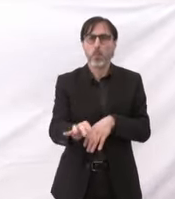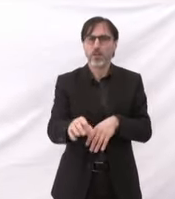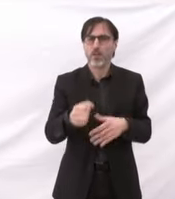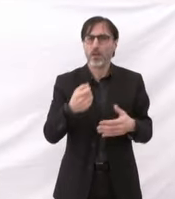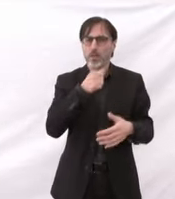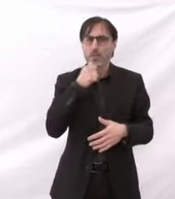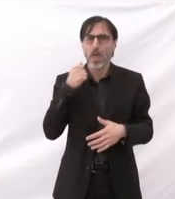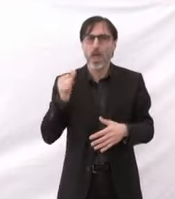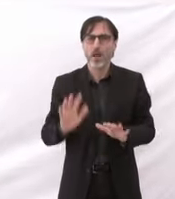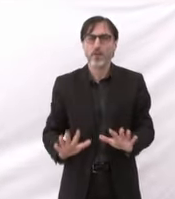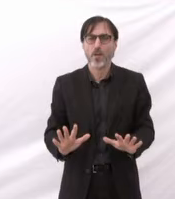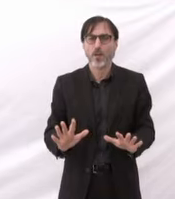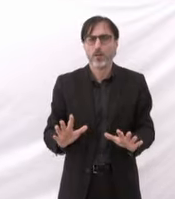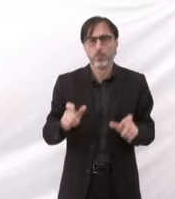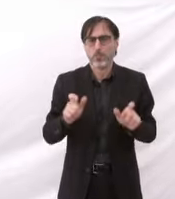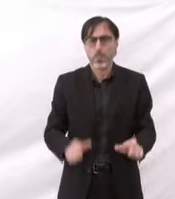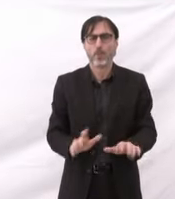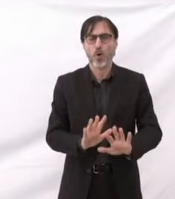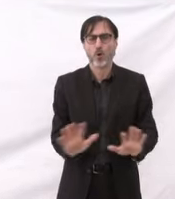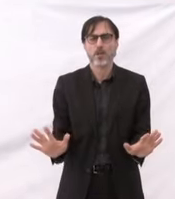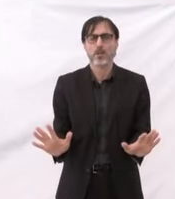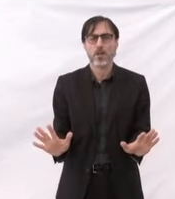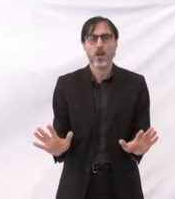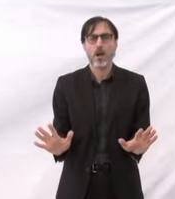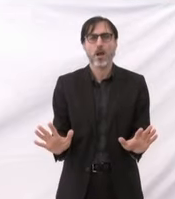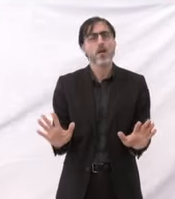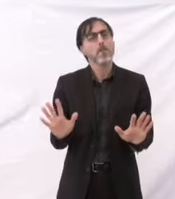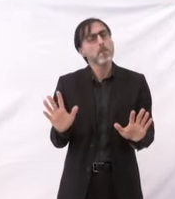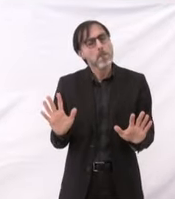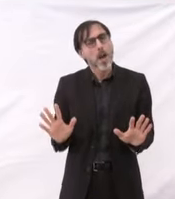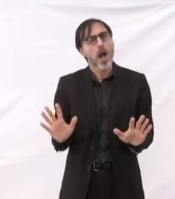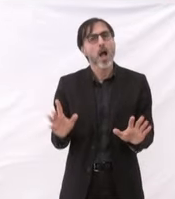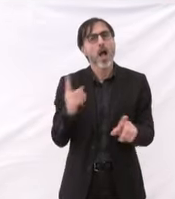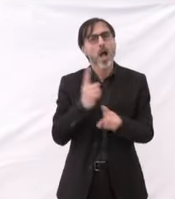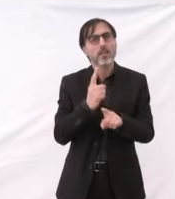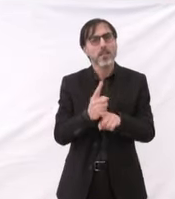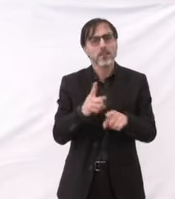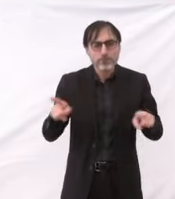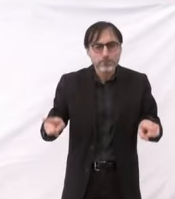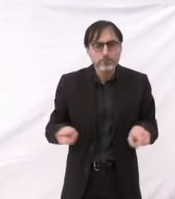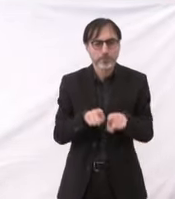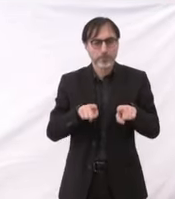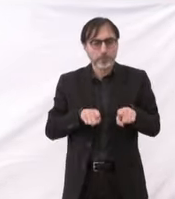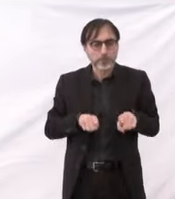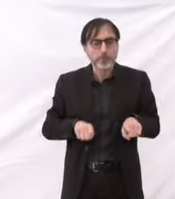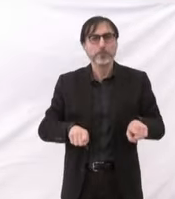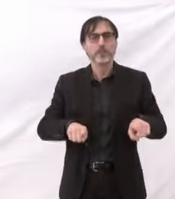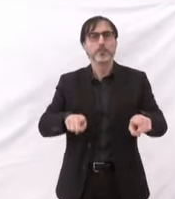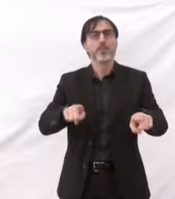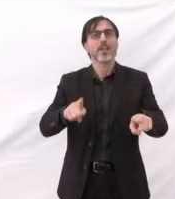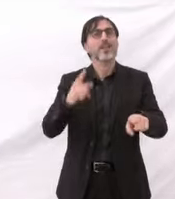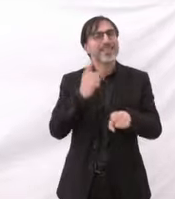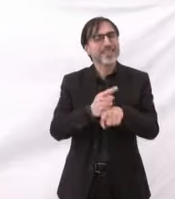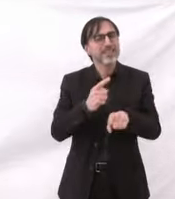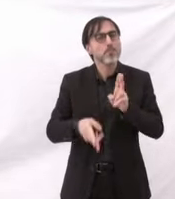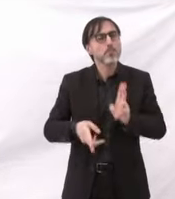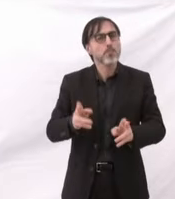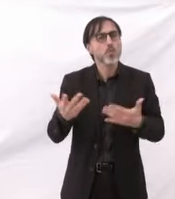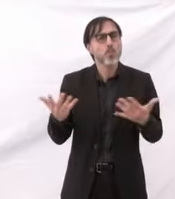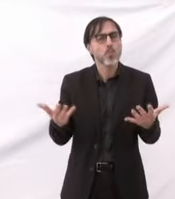necessari, è inevitabile, ma deve andare di pari passo, anzi di